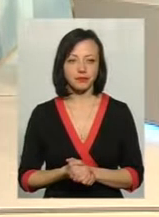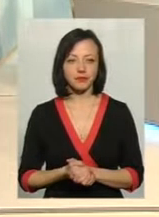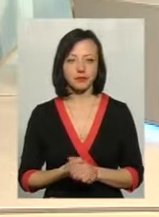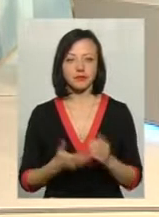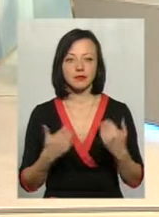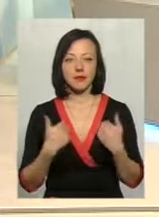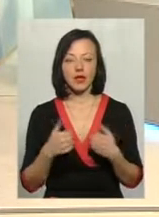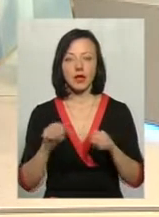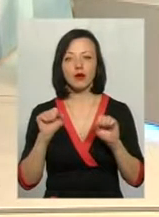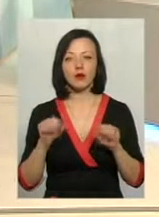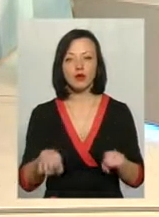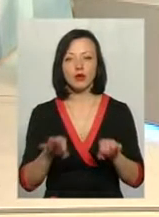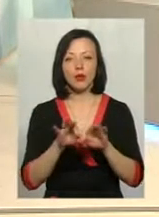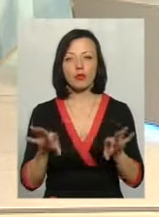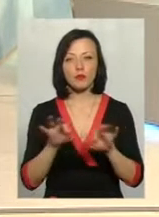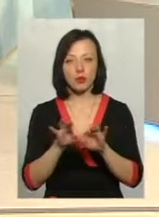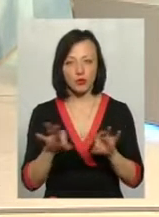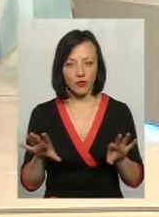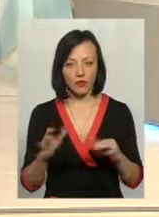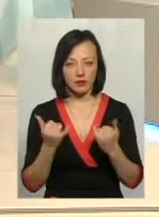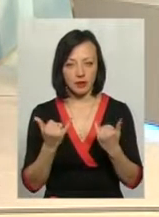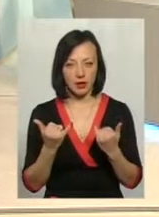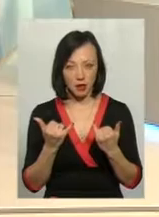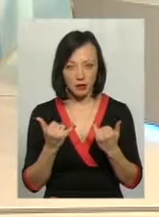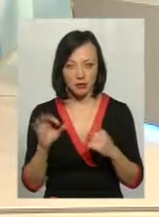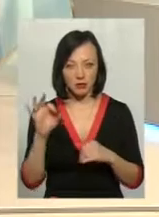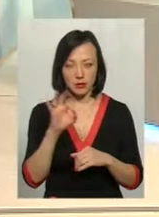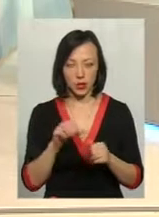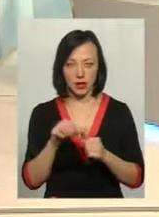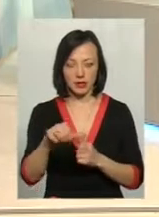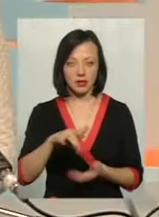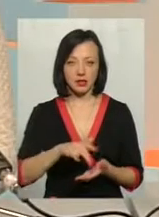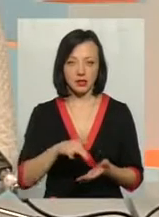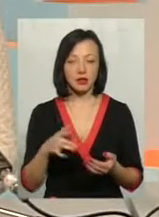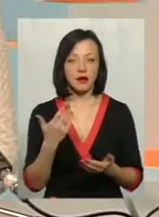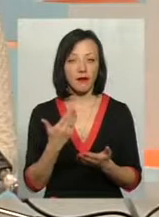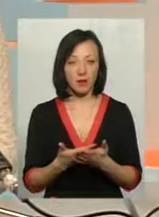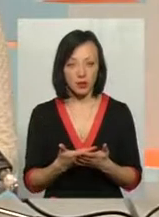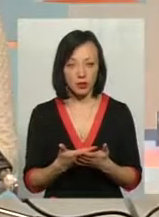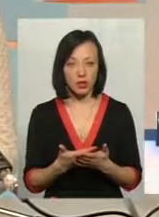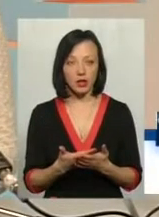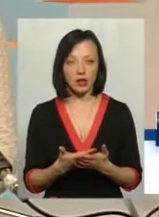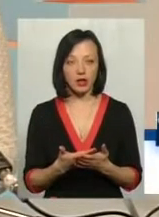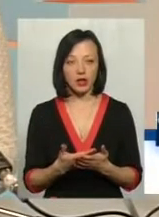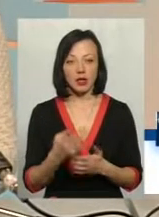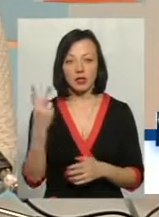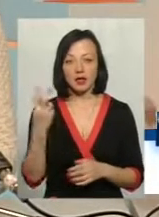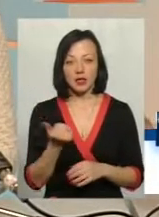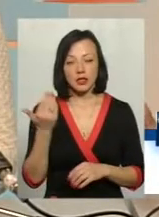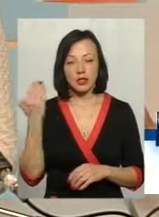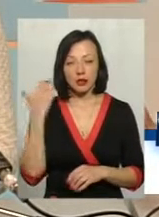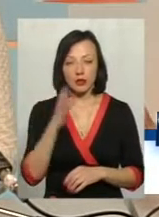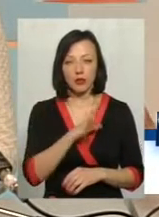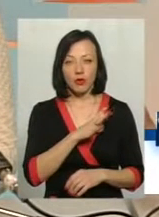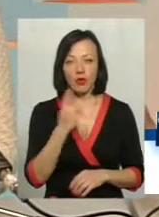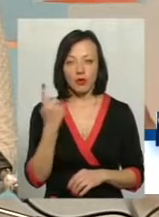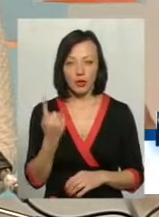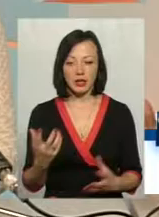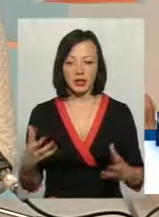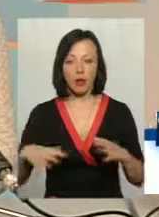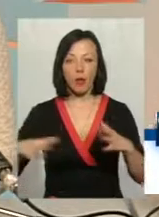щось коментувати в контексті тих змін, які зараз відбуваються стосовно децентралізації. Так от, безпосередньо два тижні тому я був в одній з